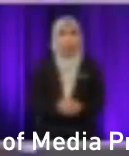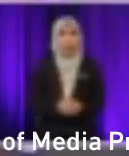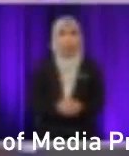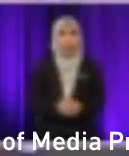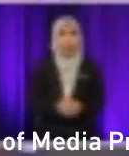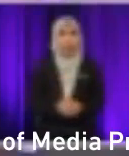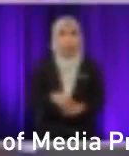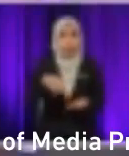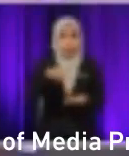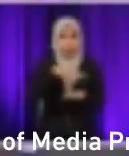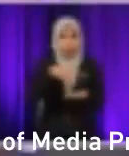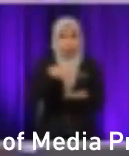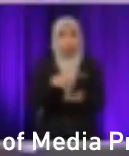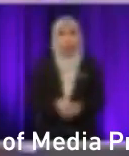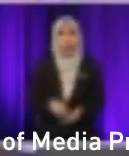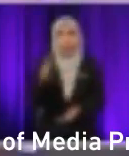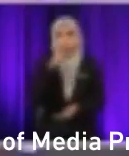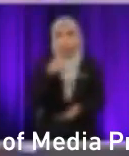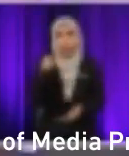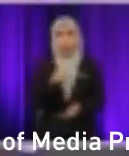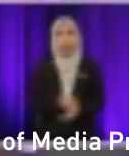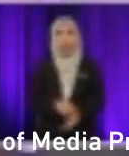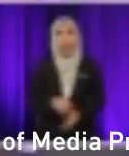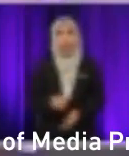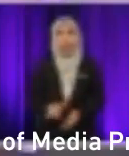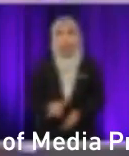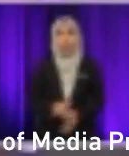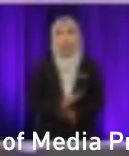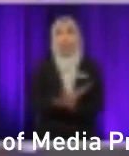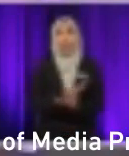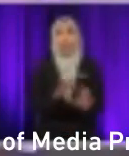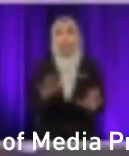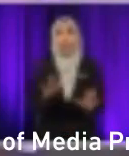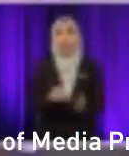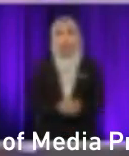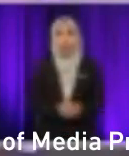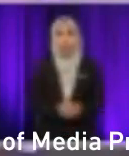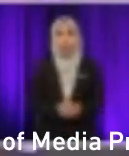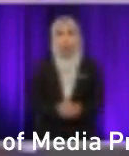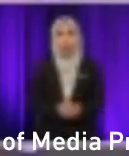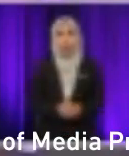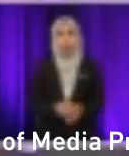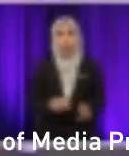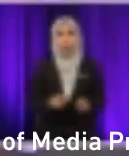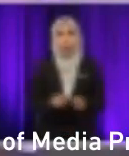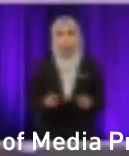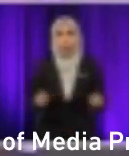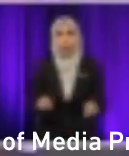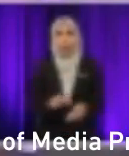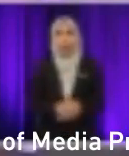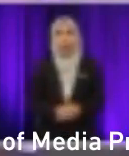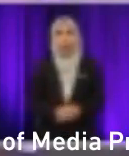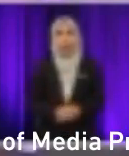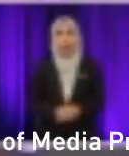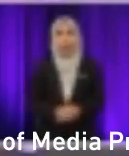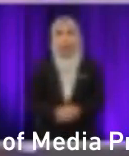dia adalah bekas bulat yang tiada kompartmen. Okey. Okay. Dia tiada kompartmen. Maknanya kita perlu mengisi, kita